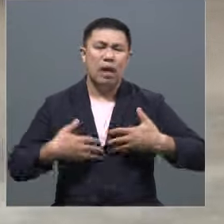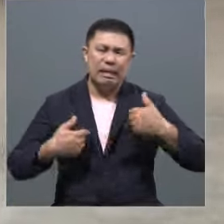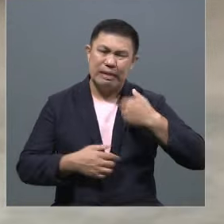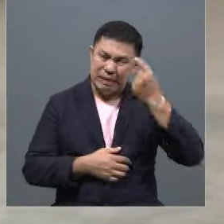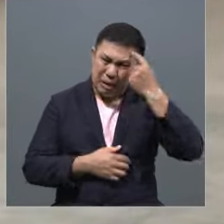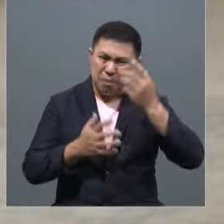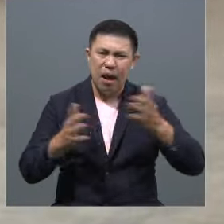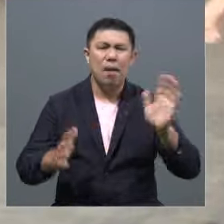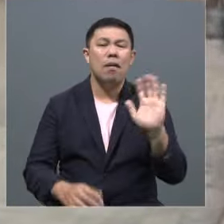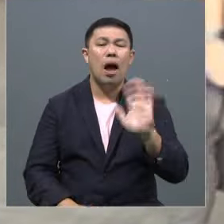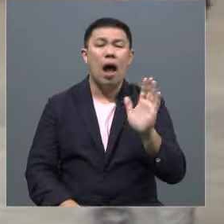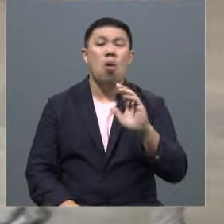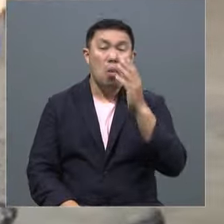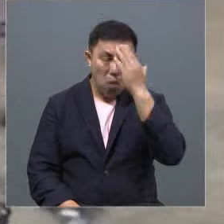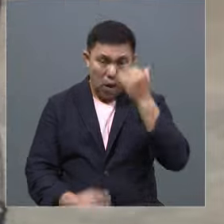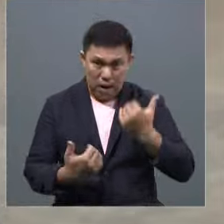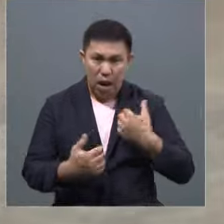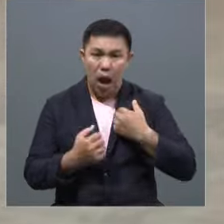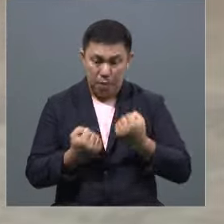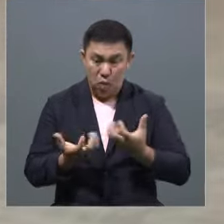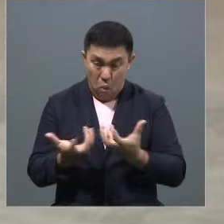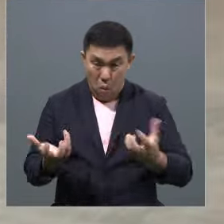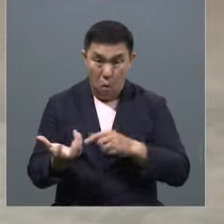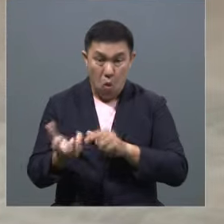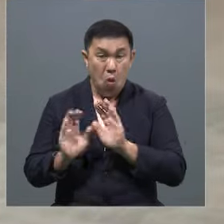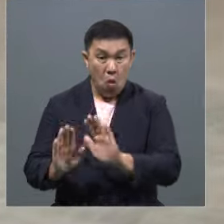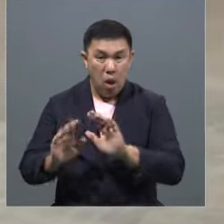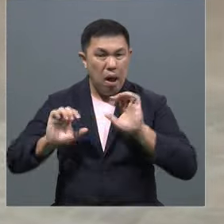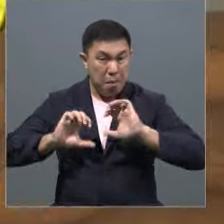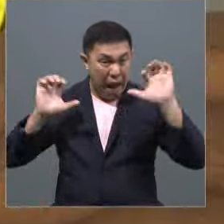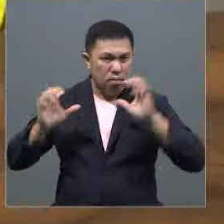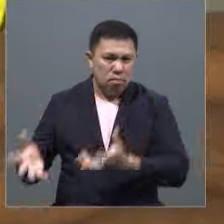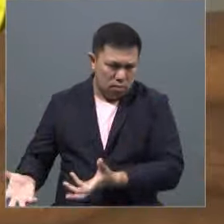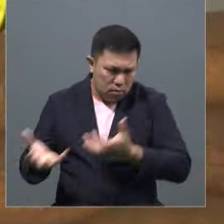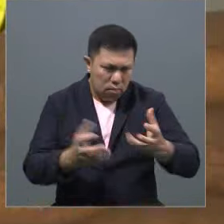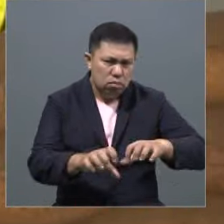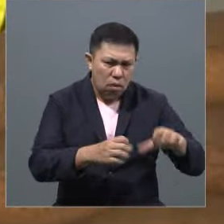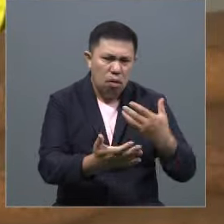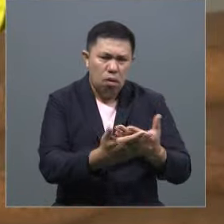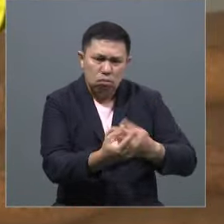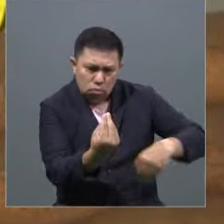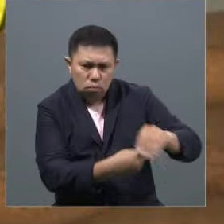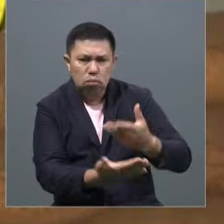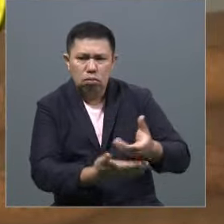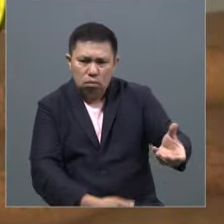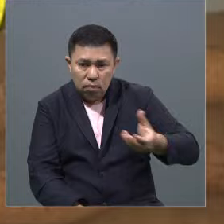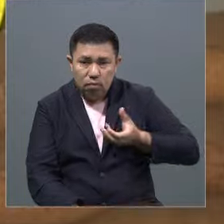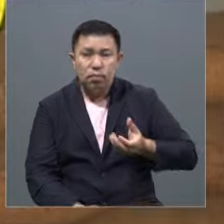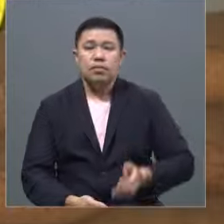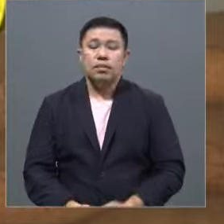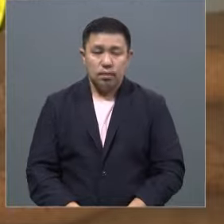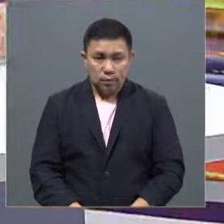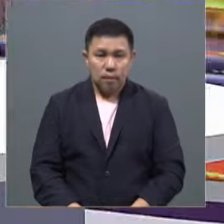อะไรมากไปกว่านี้เพราะขณะนี้เรากำลังนำของที่อยู่ในโกดังซึ่งเป็นของรัฐบาลเนี่ยมาจัดการเพื่อจะได้เงินกลับเข้ามาครับ